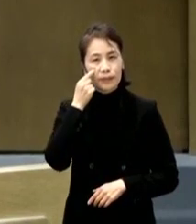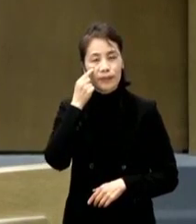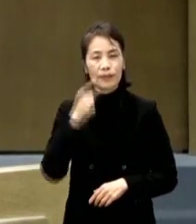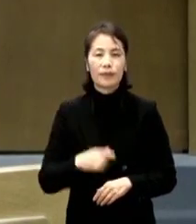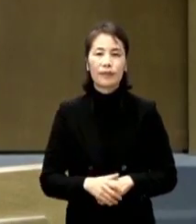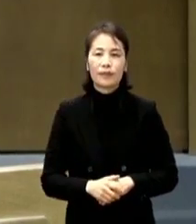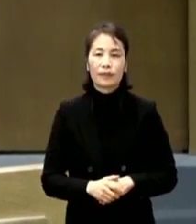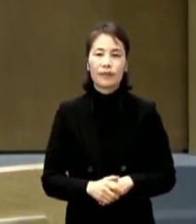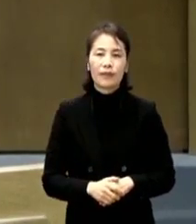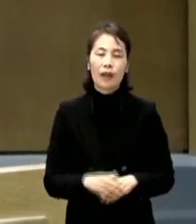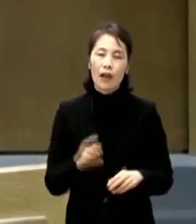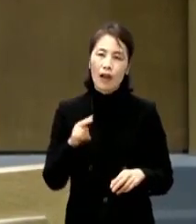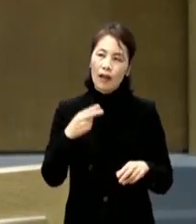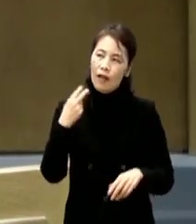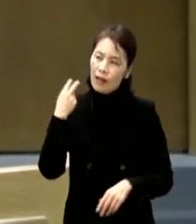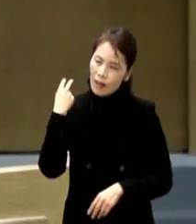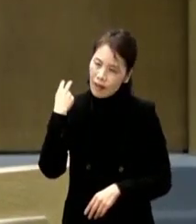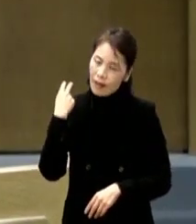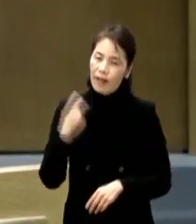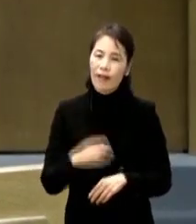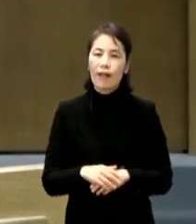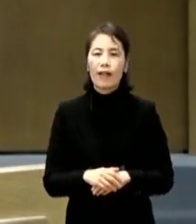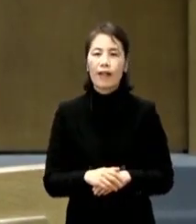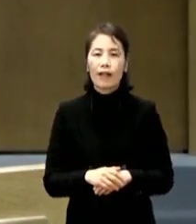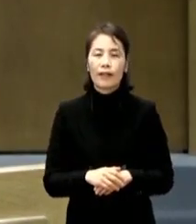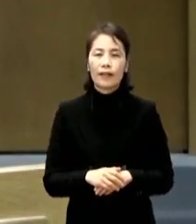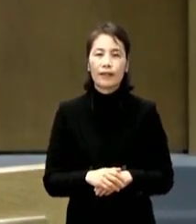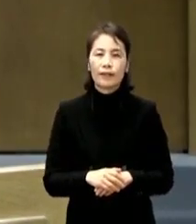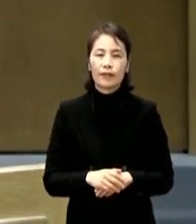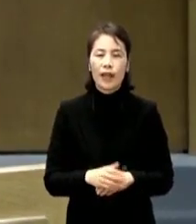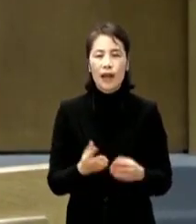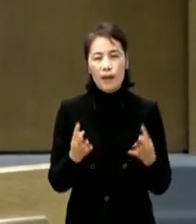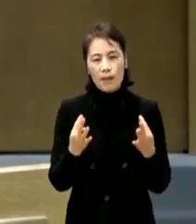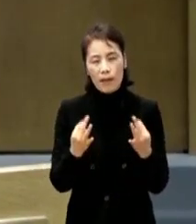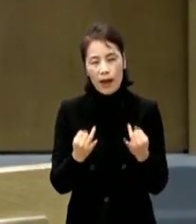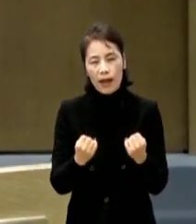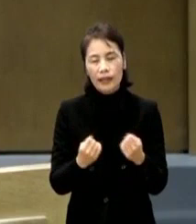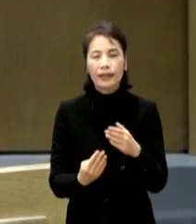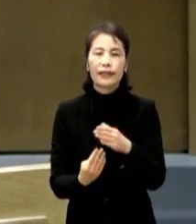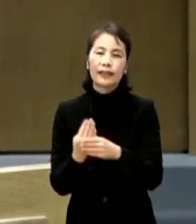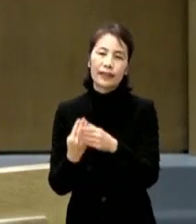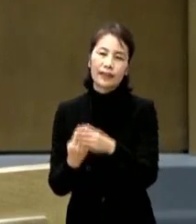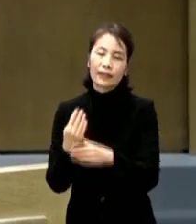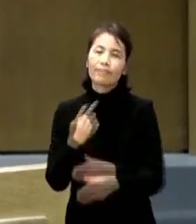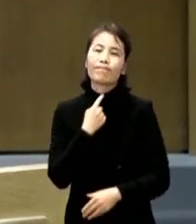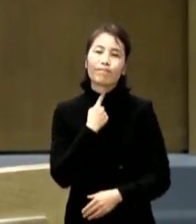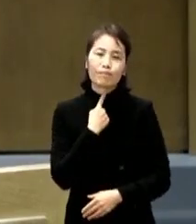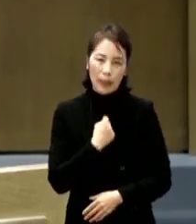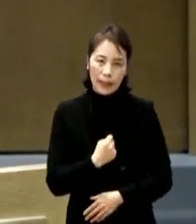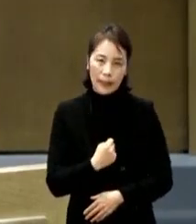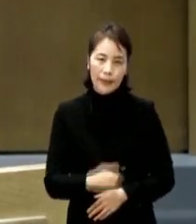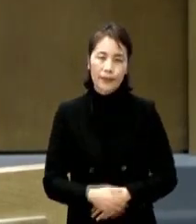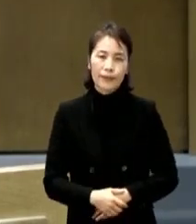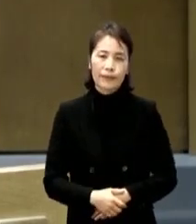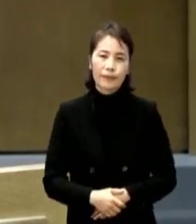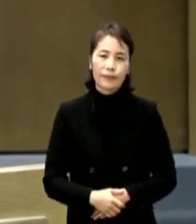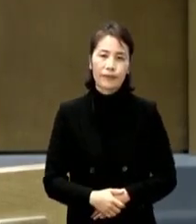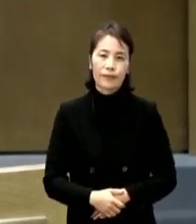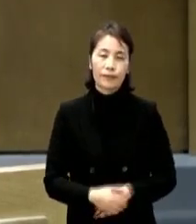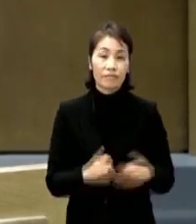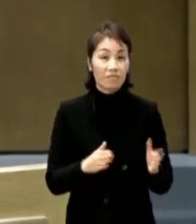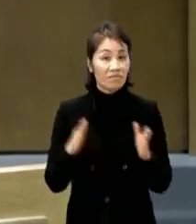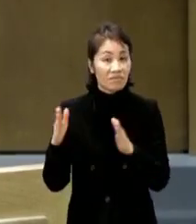돌아보면 교육감으로서 지난 한 해 마음을 무겁게 하는 많은 사건들을 경험했습니다. 그러나